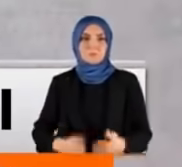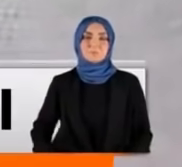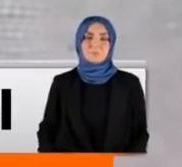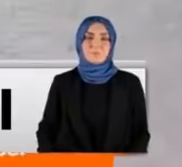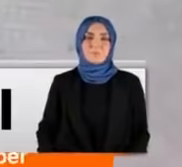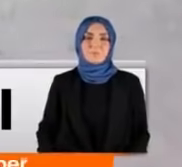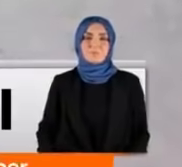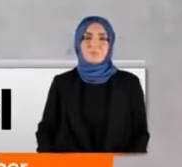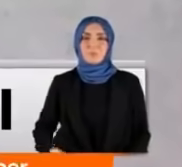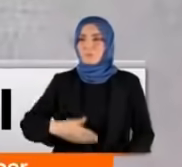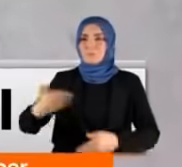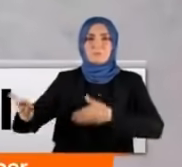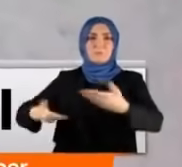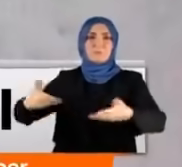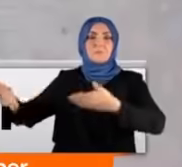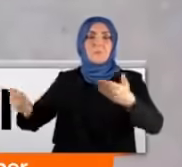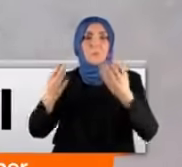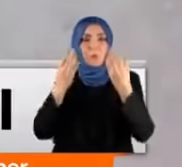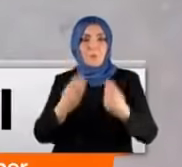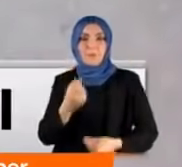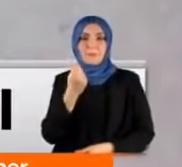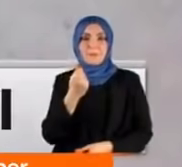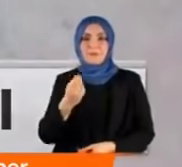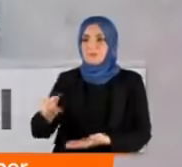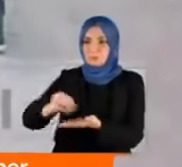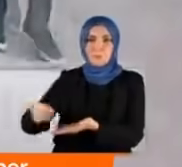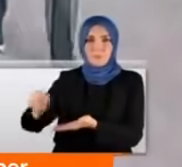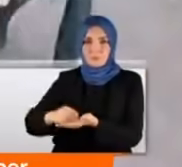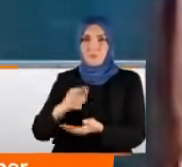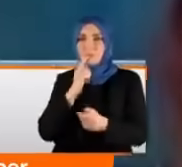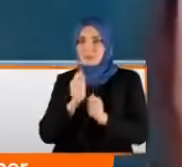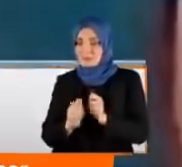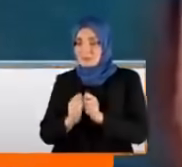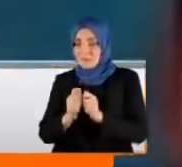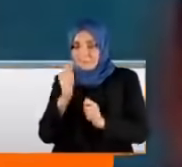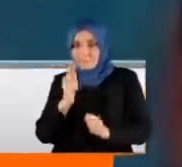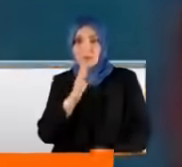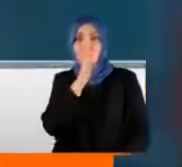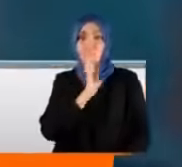Bu çevreye saçılan paraları tek tek toplayıp Saygılar tam 4500 liraydı